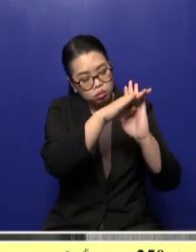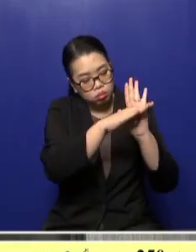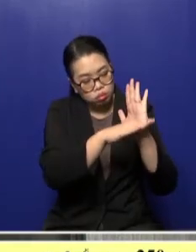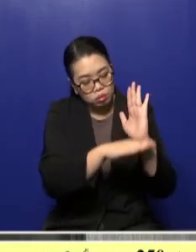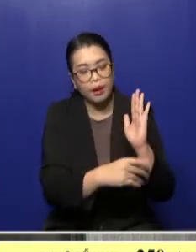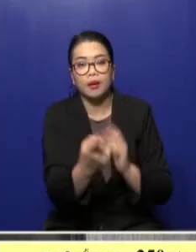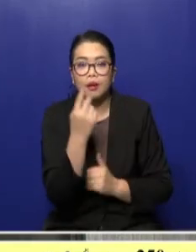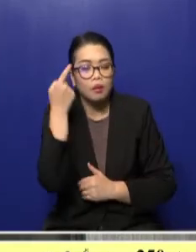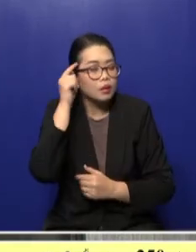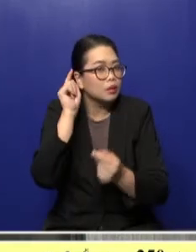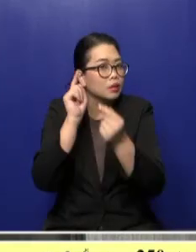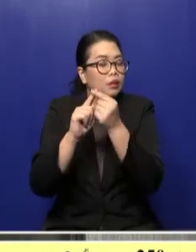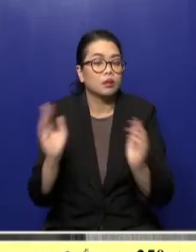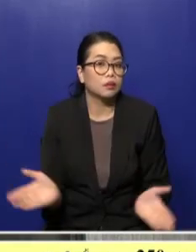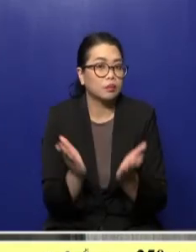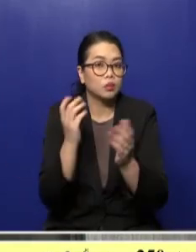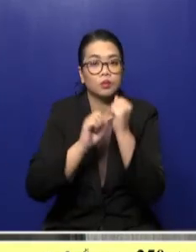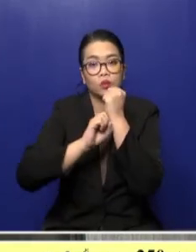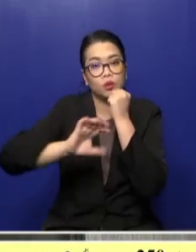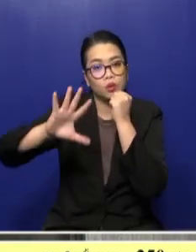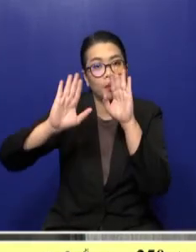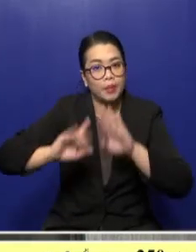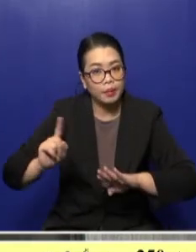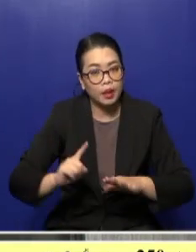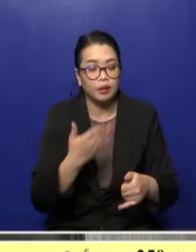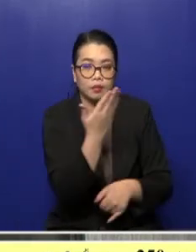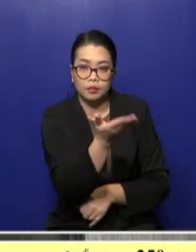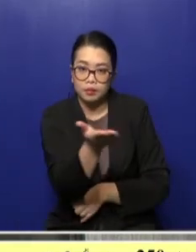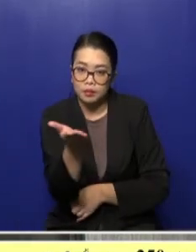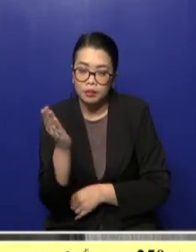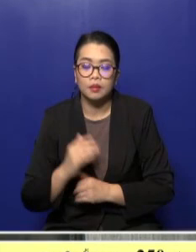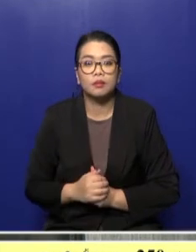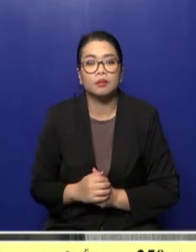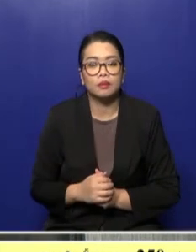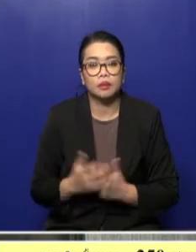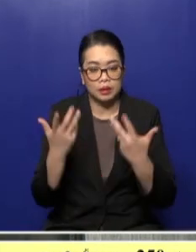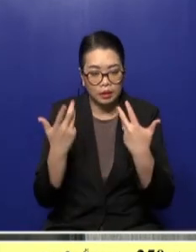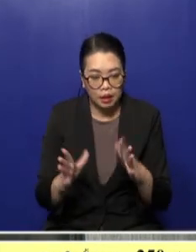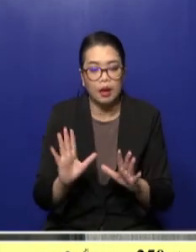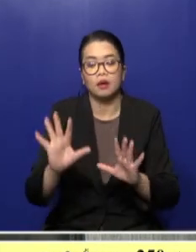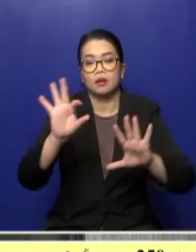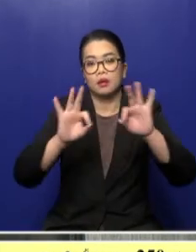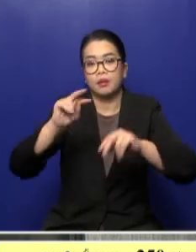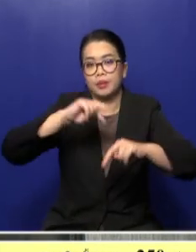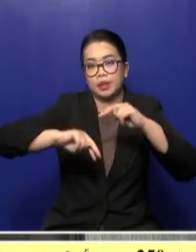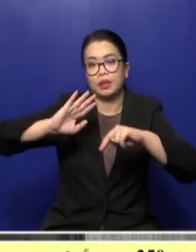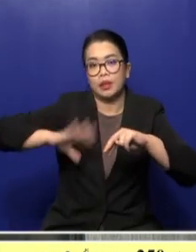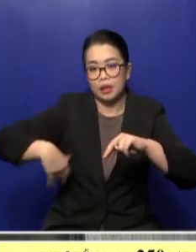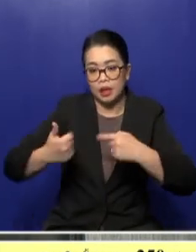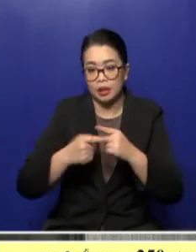ได้นอนครับวุฒิสภามไม่พ้นการถูกตำหนิติเตียนดูหมิ่นดูแคลนขอบพระคุณ